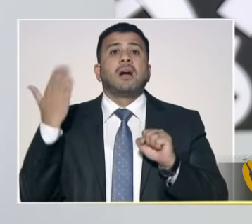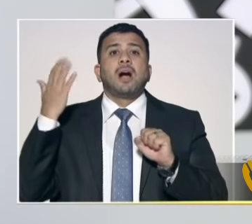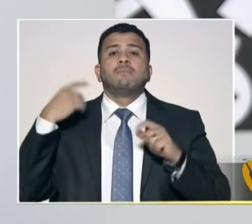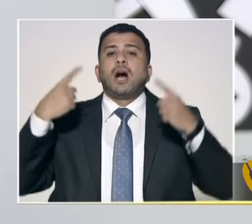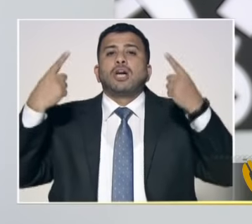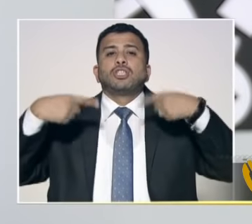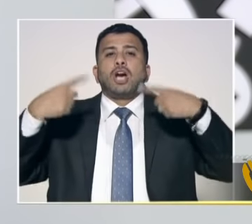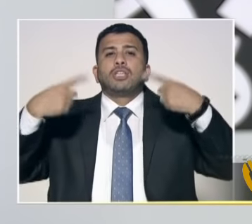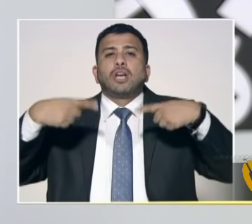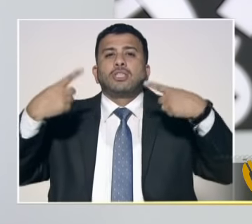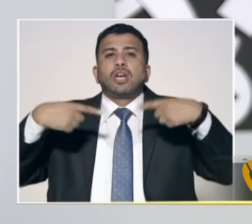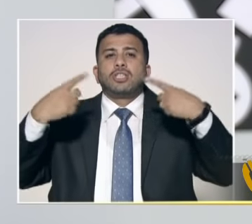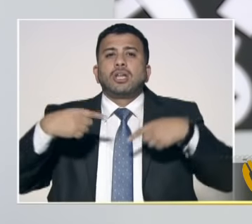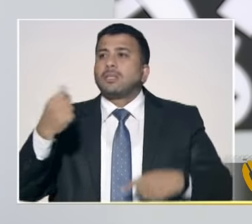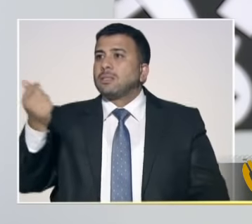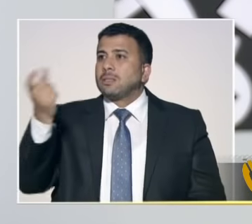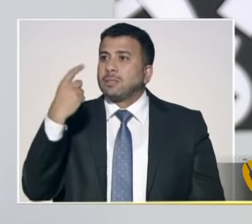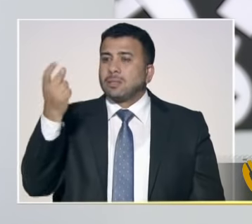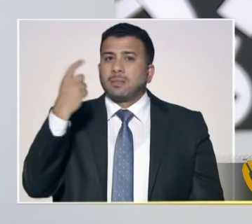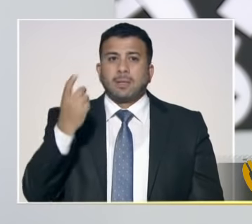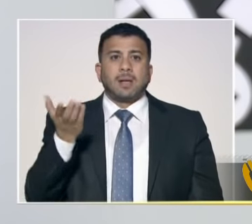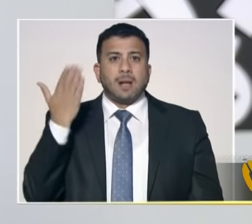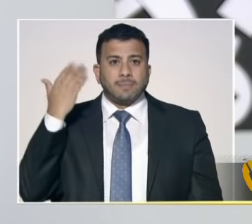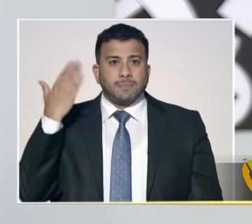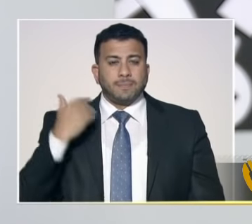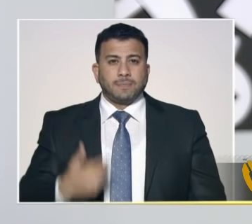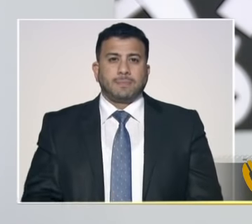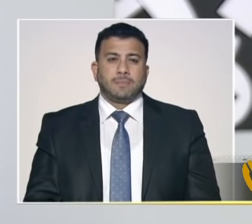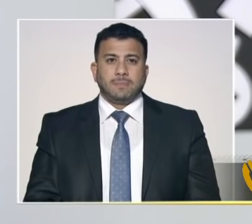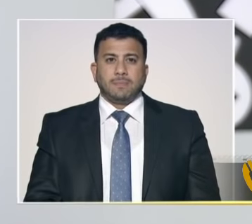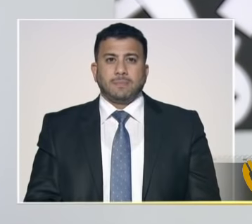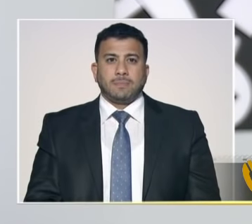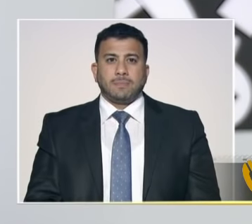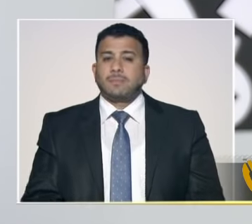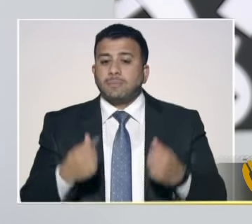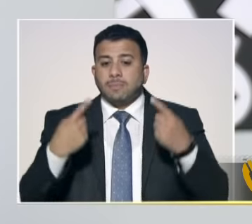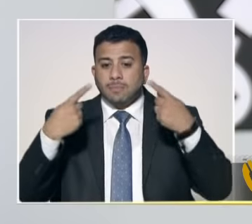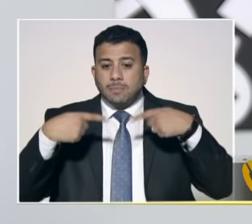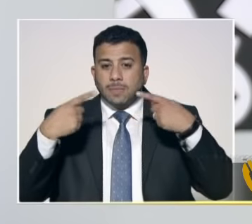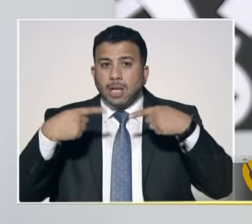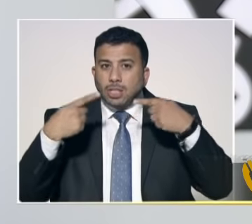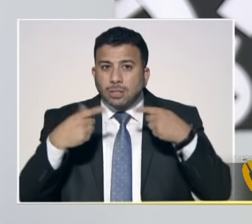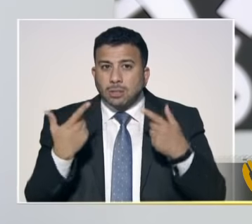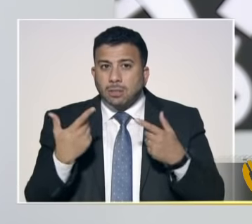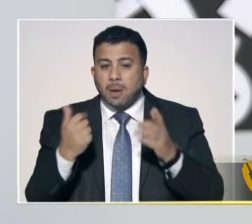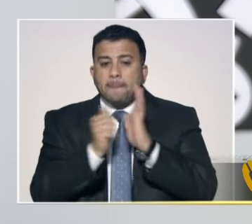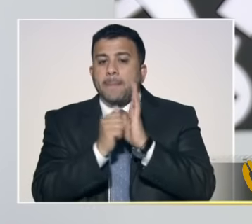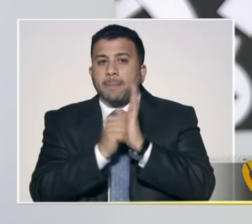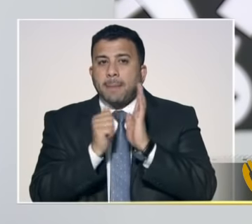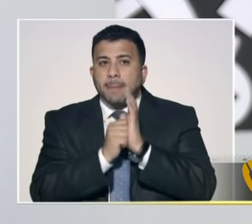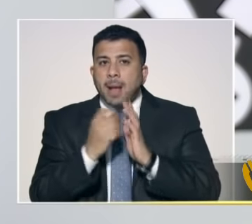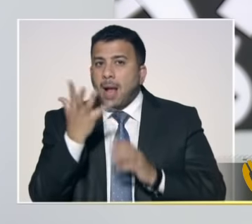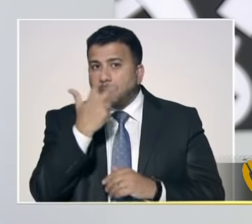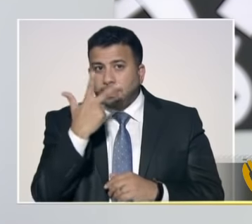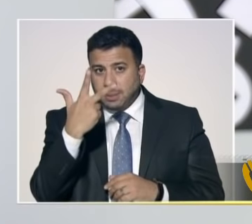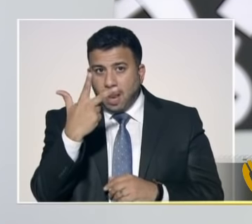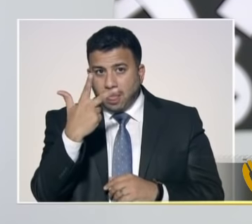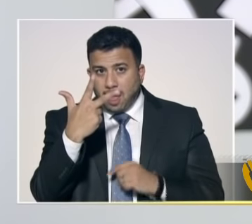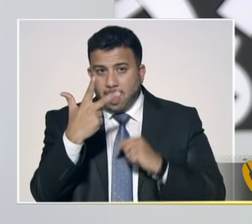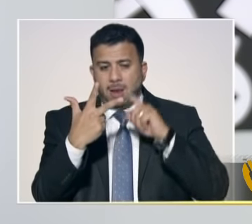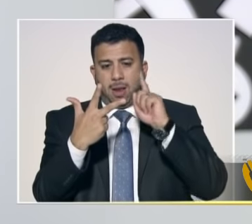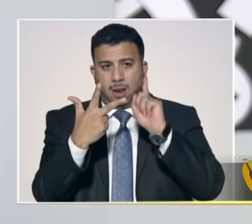ها؟ التي أخذتها من قبل. إيه، والأجرات هذه تقسم على 3 بيوت.